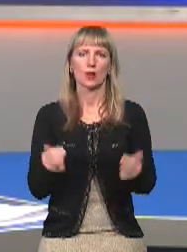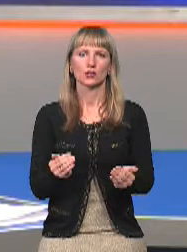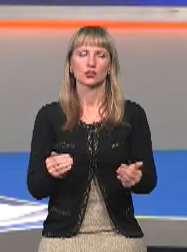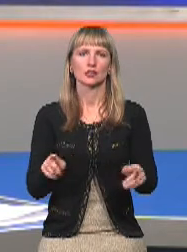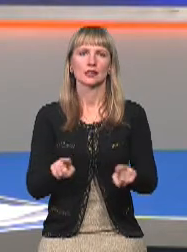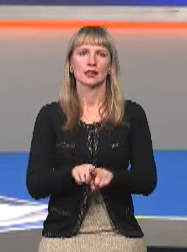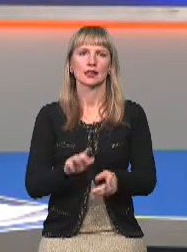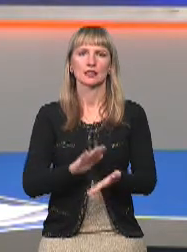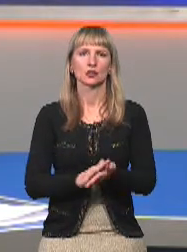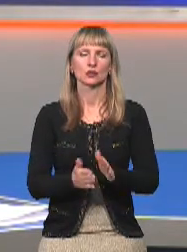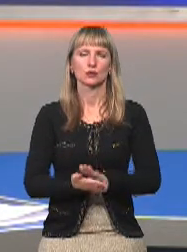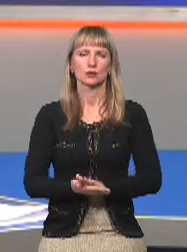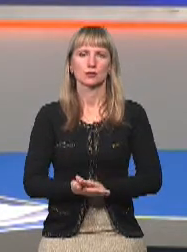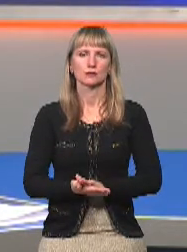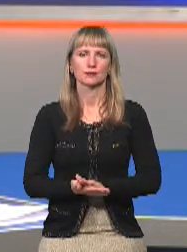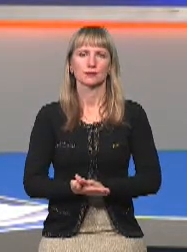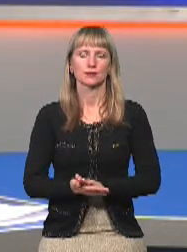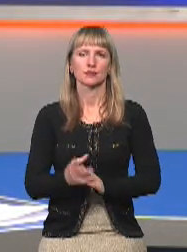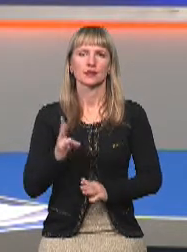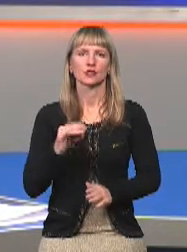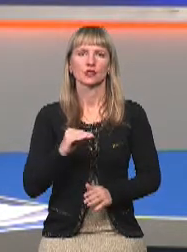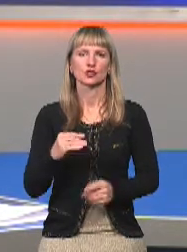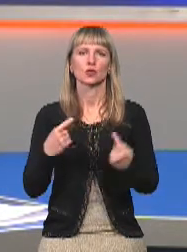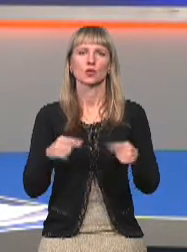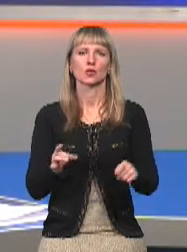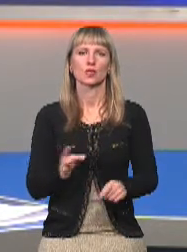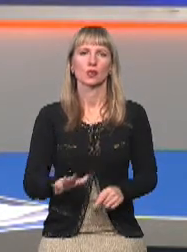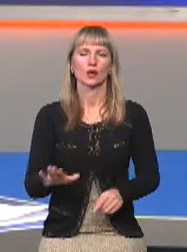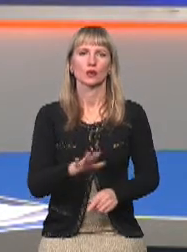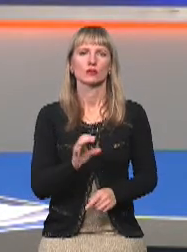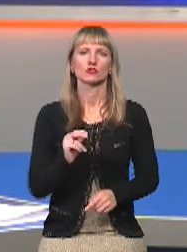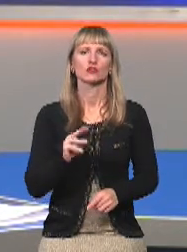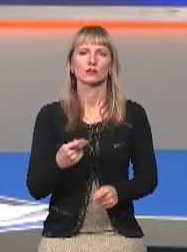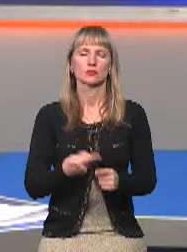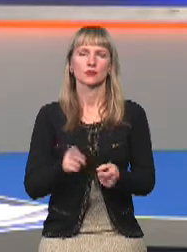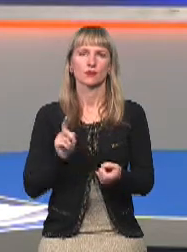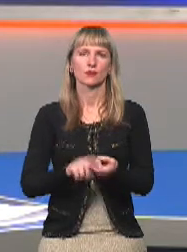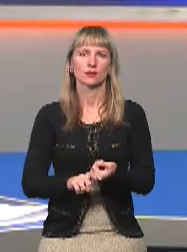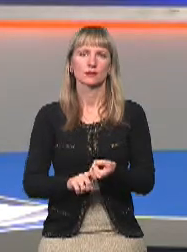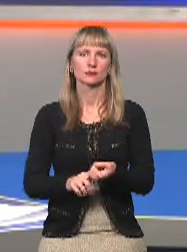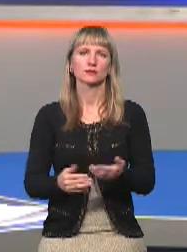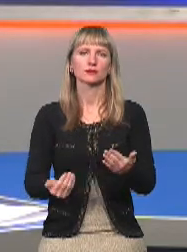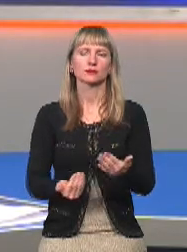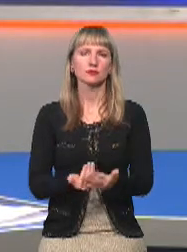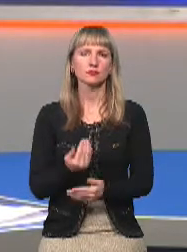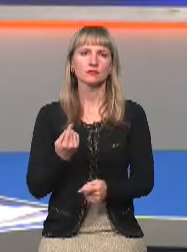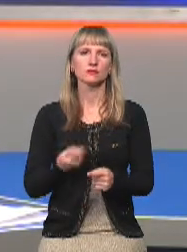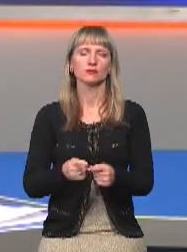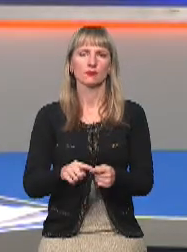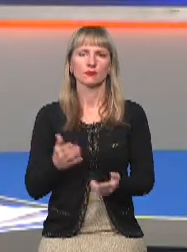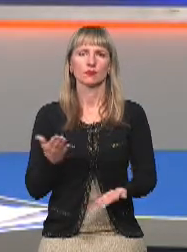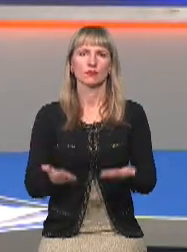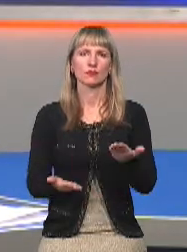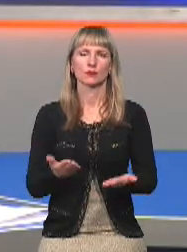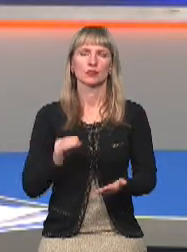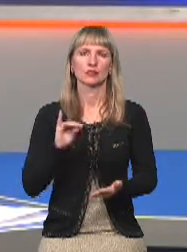таких ситуацій, аніж в інших регіонах. З чим це пов'язано? Ну, знову ж таки, це,